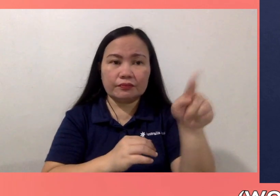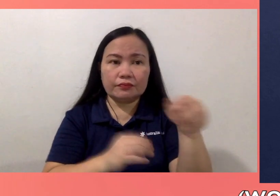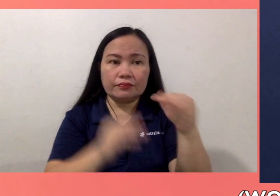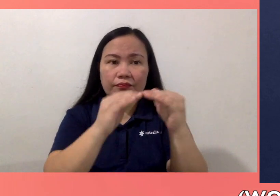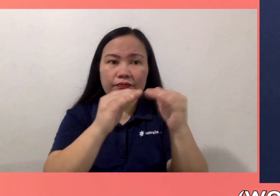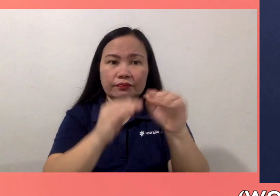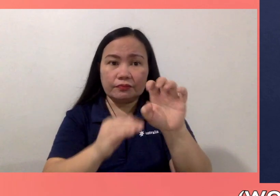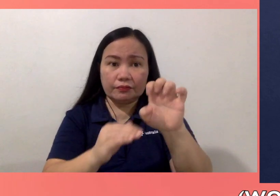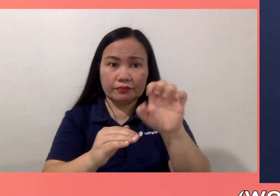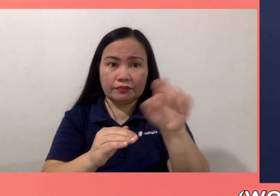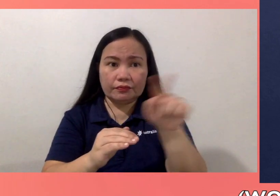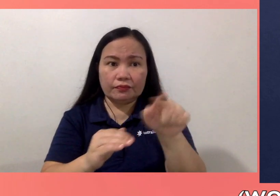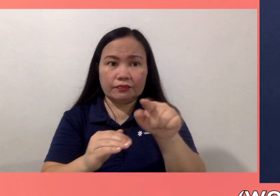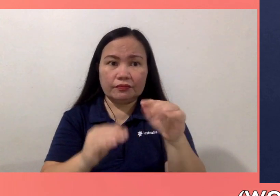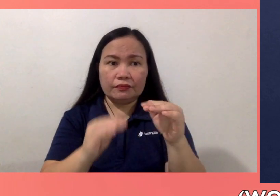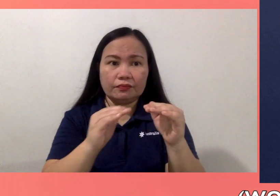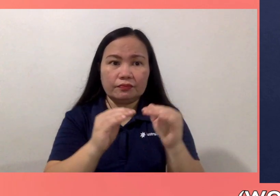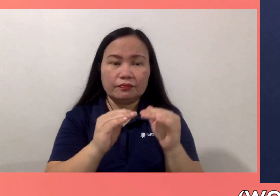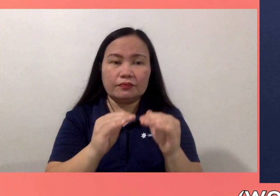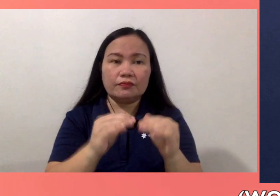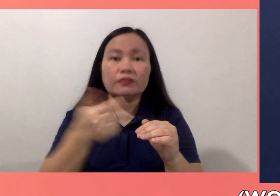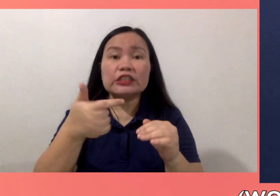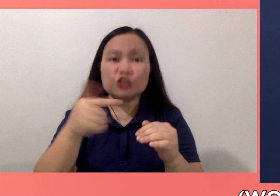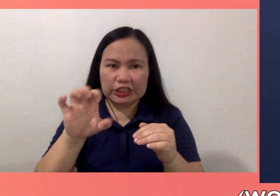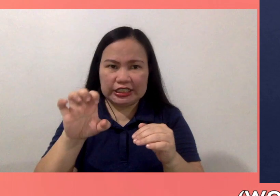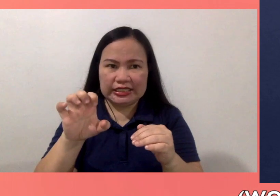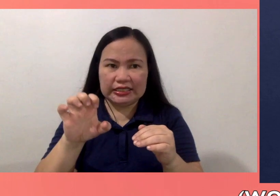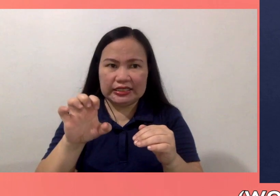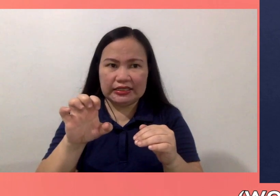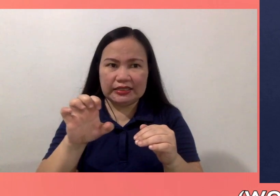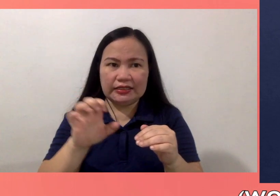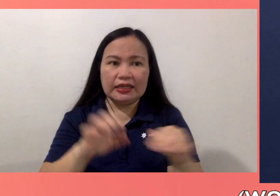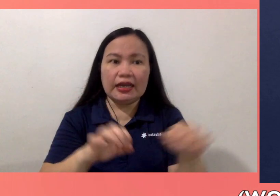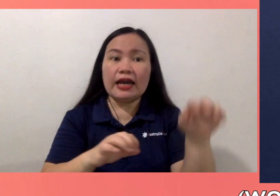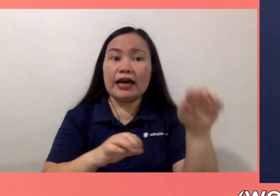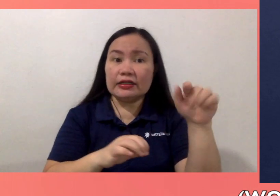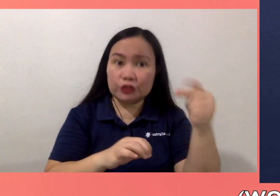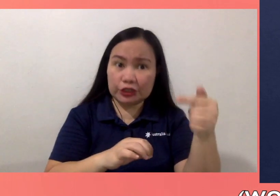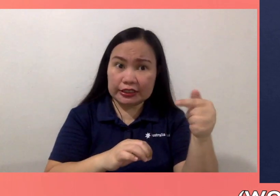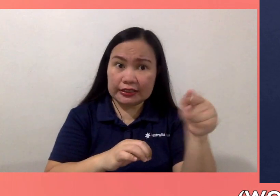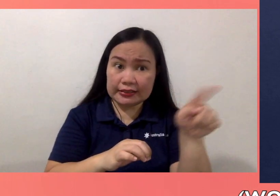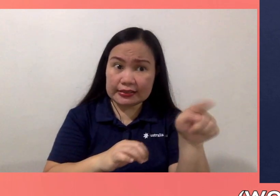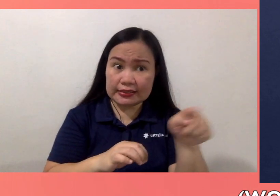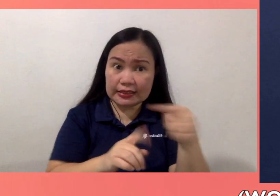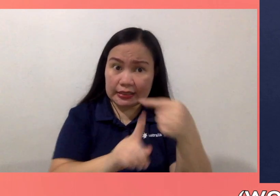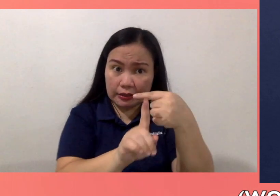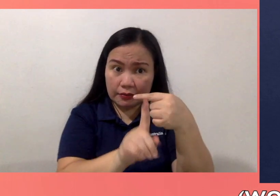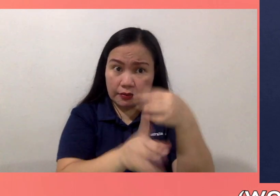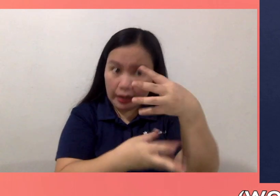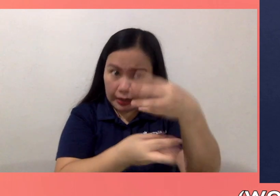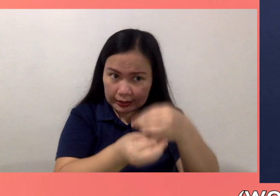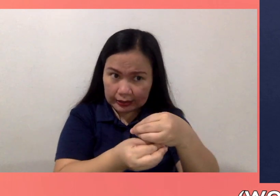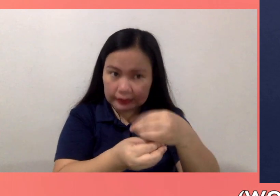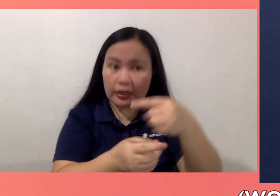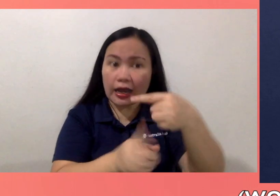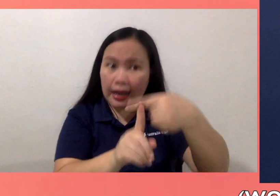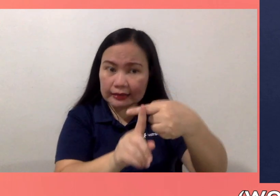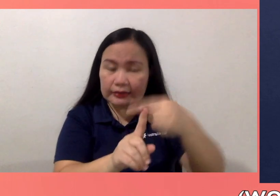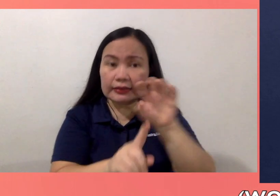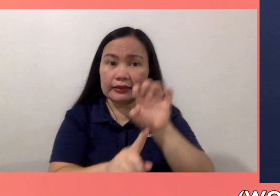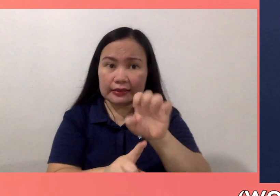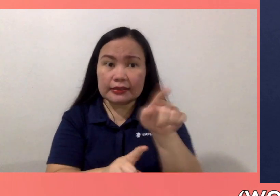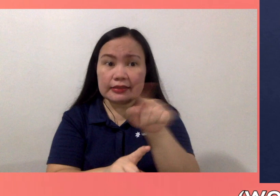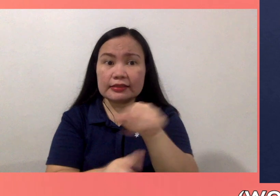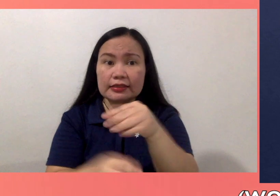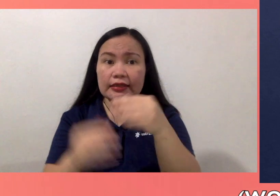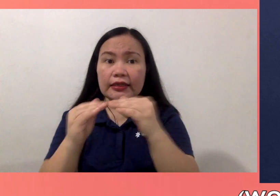is GZ plus EZ is equal to GE. Again, yung GZ natin plus